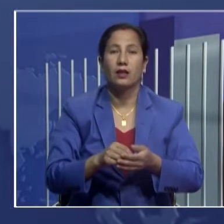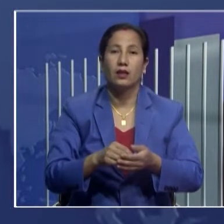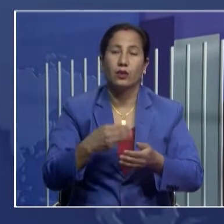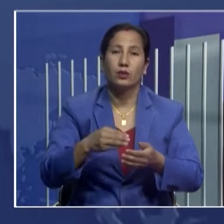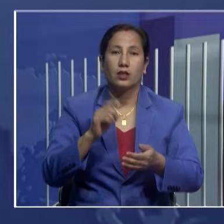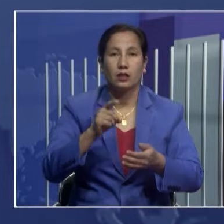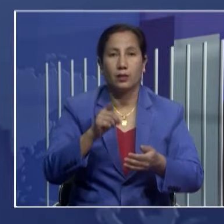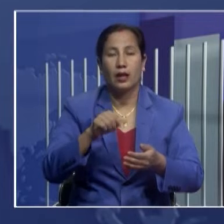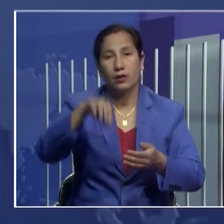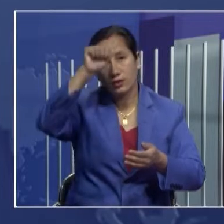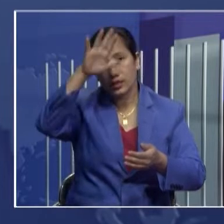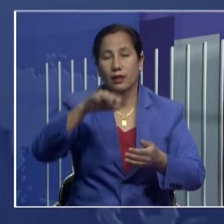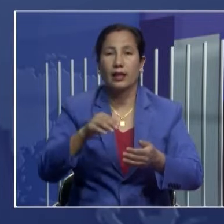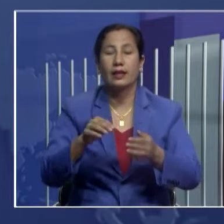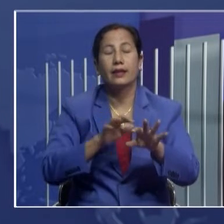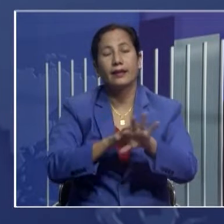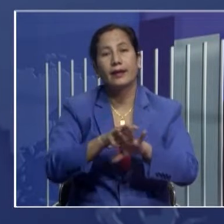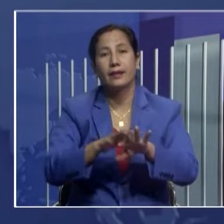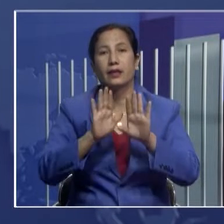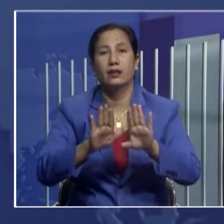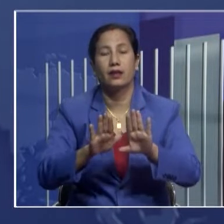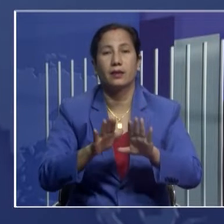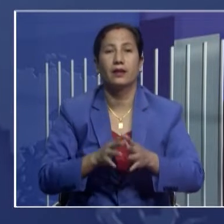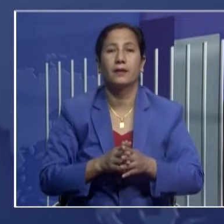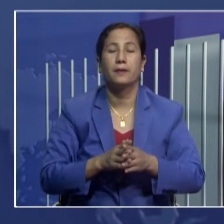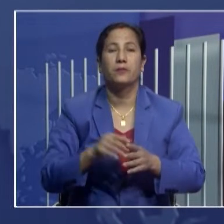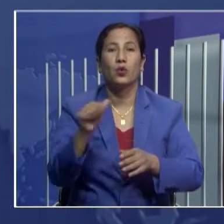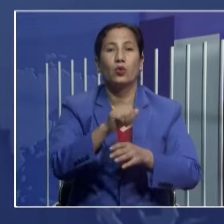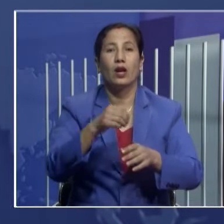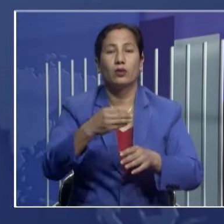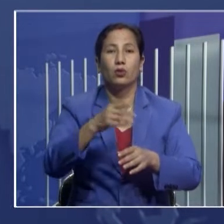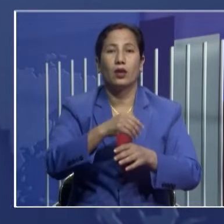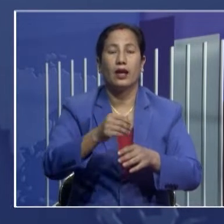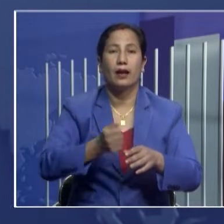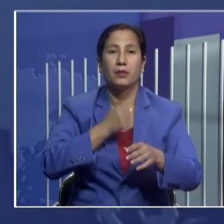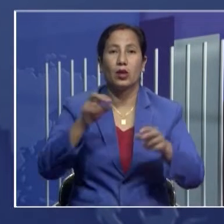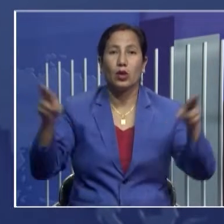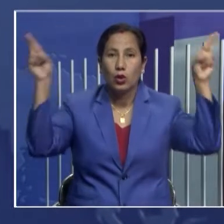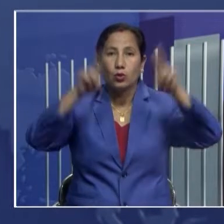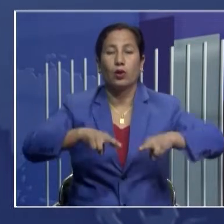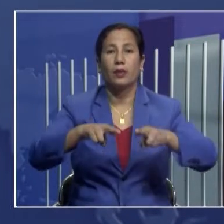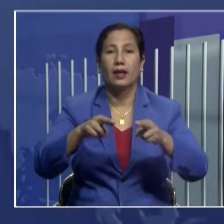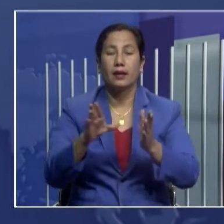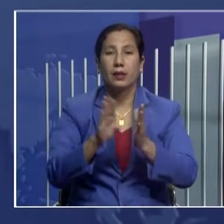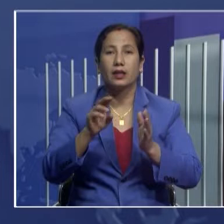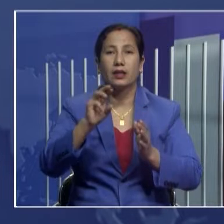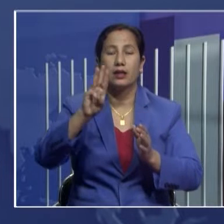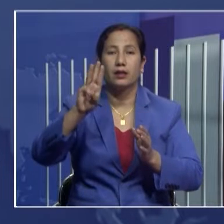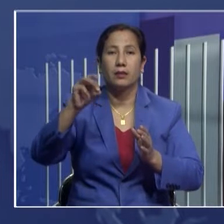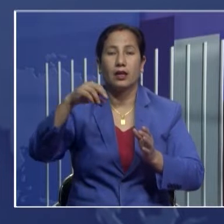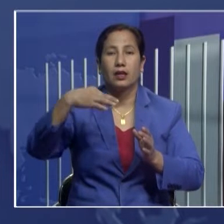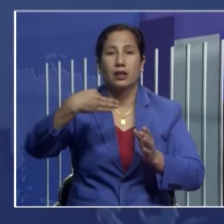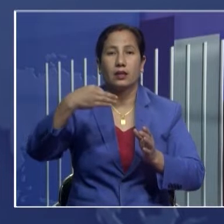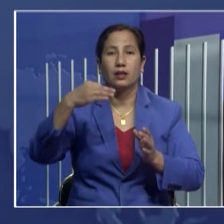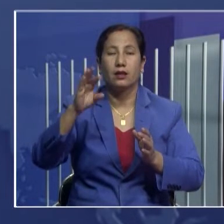हुन्छ, तपाईँलाई यो जानकारीका लागि धेरै धेरै धन्यवाद। हस् उहाँ हुनुहुन्थ्यो हाम्रा सहकर्मी रोल्पाबाट, माधव ओली हुनुहुन्थ्यो।